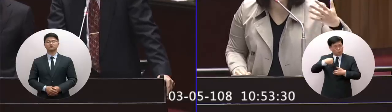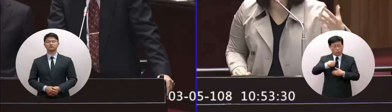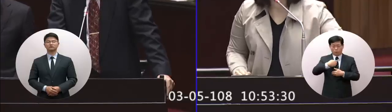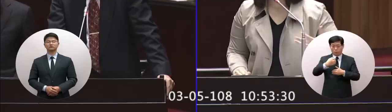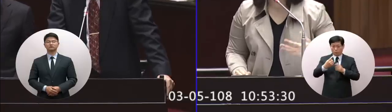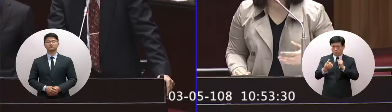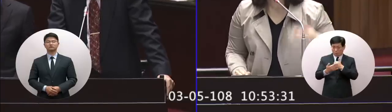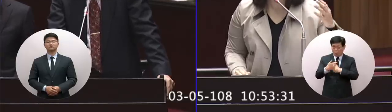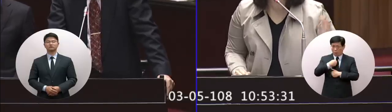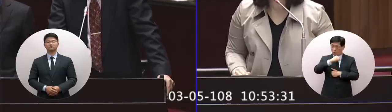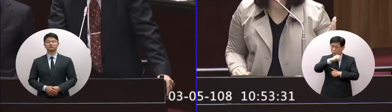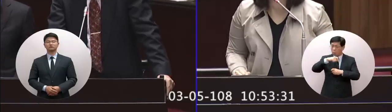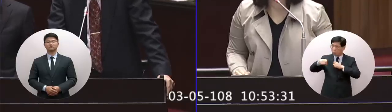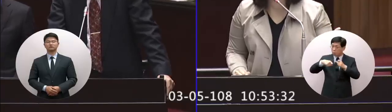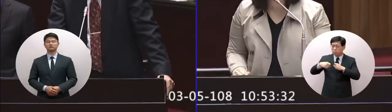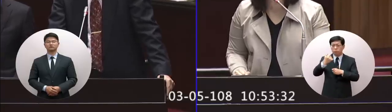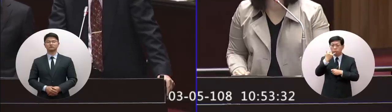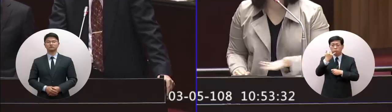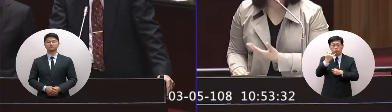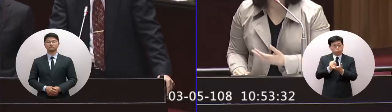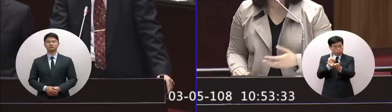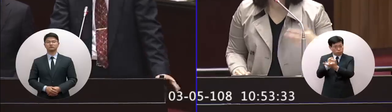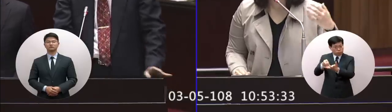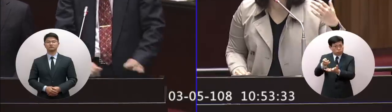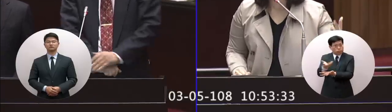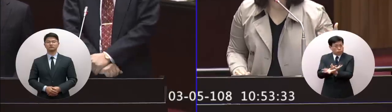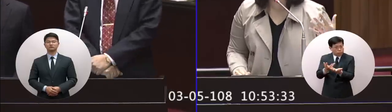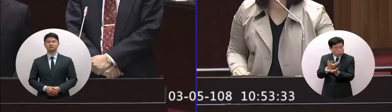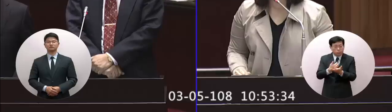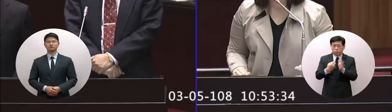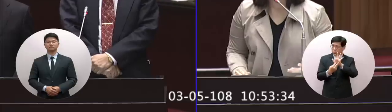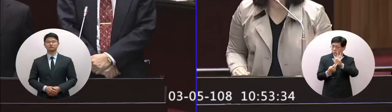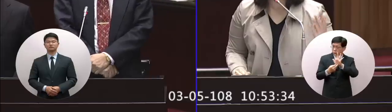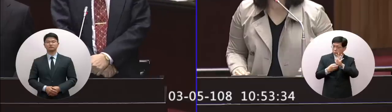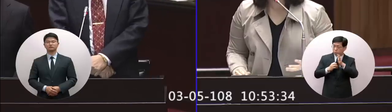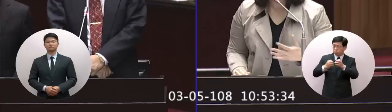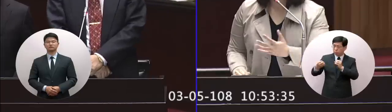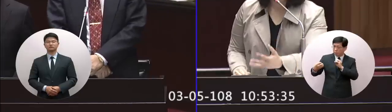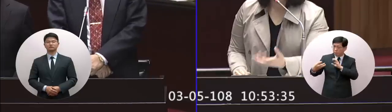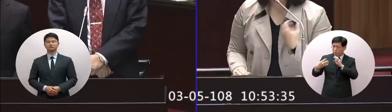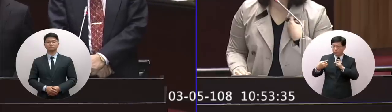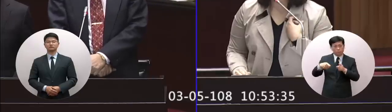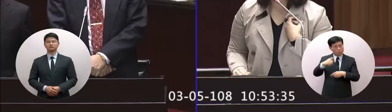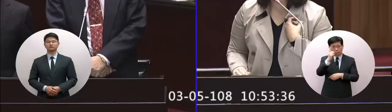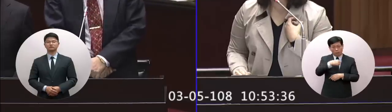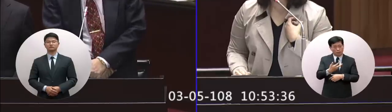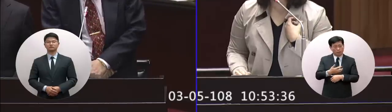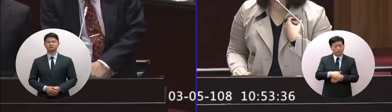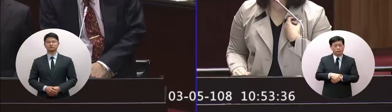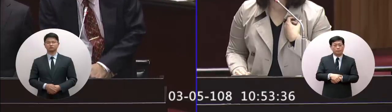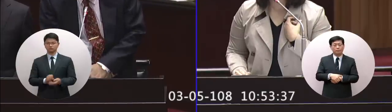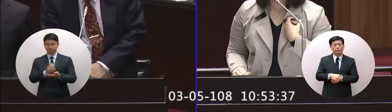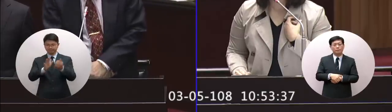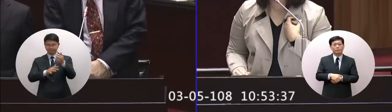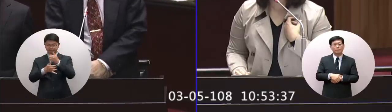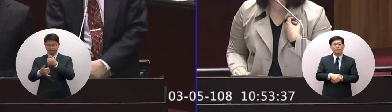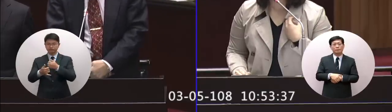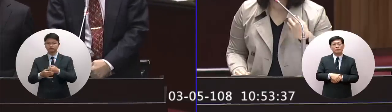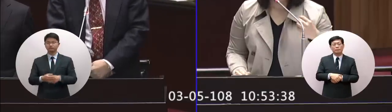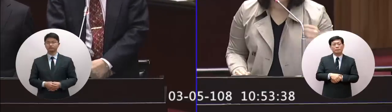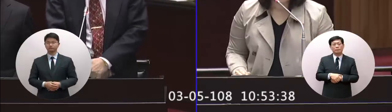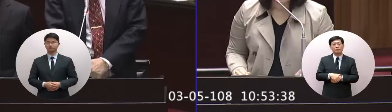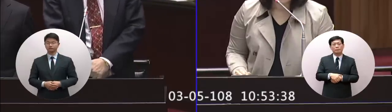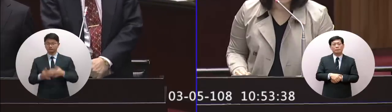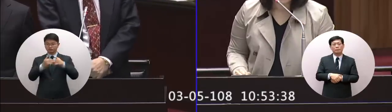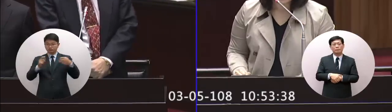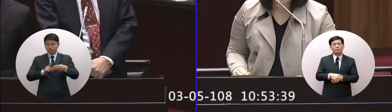更有利的一些方案都好，我可以透过这样子一个交流去发表的想法，难道这样也不行吗？ 跟委员报告，民